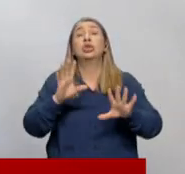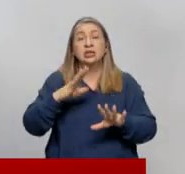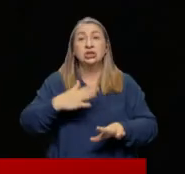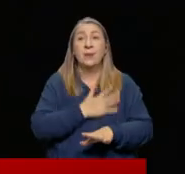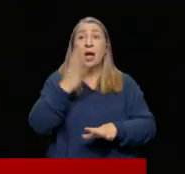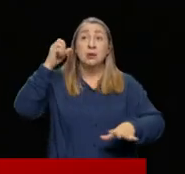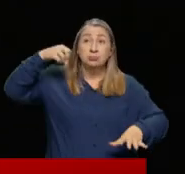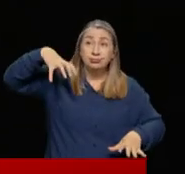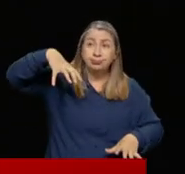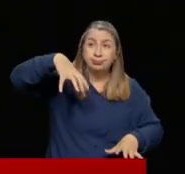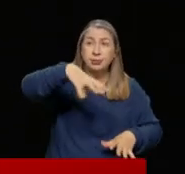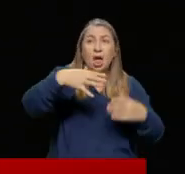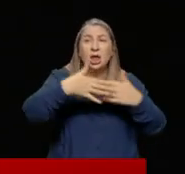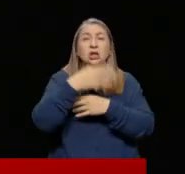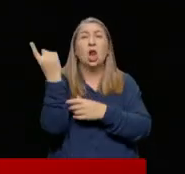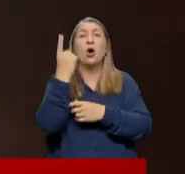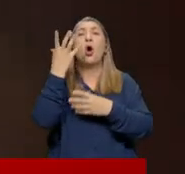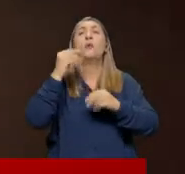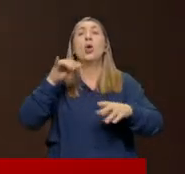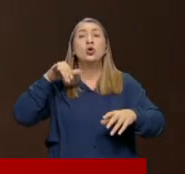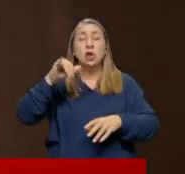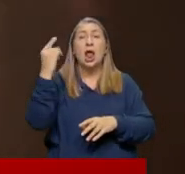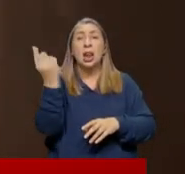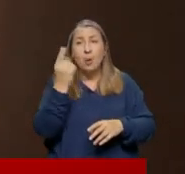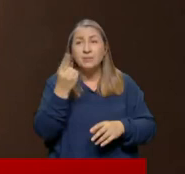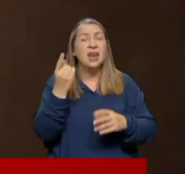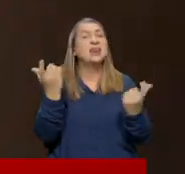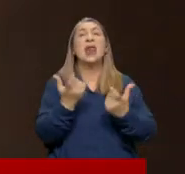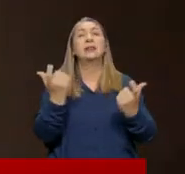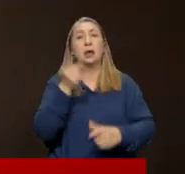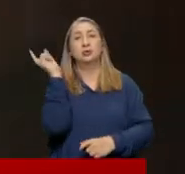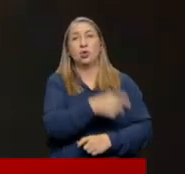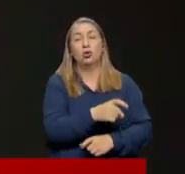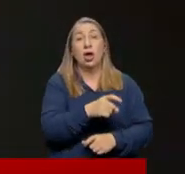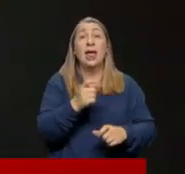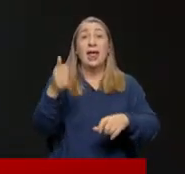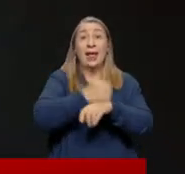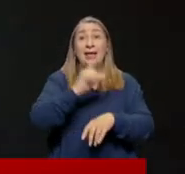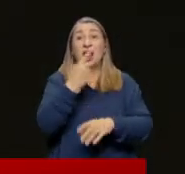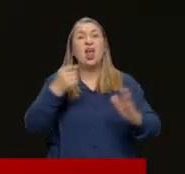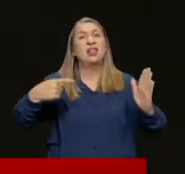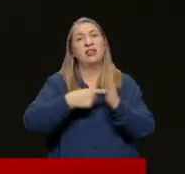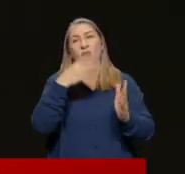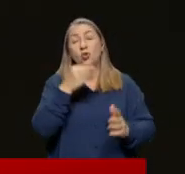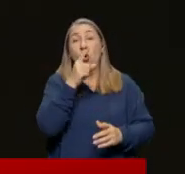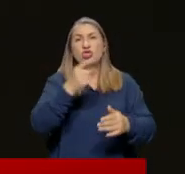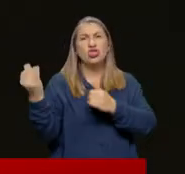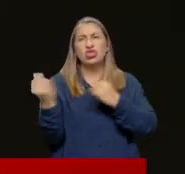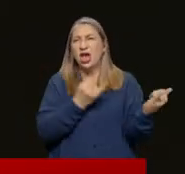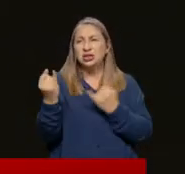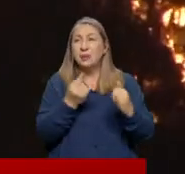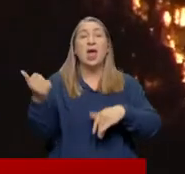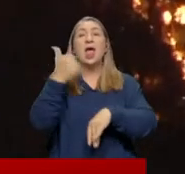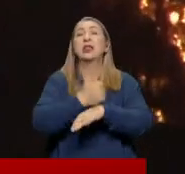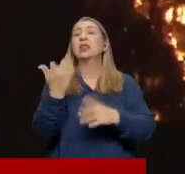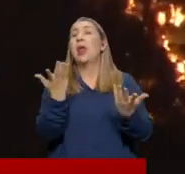CHP havadan müdahaleyi gece görüşü olmayan uçak ve helikopterler nerede diye sordu iktidarın hedefi oldu o tartışma